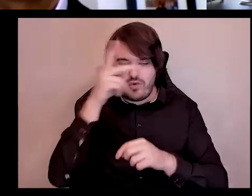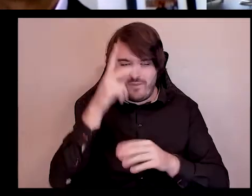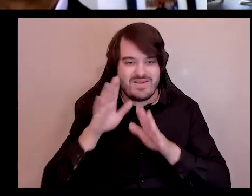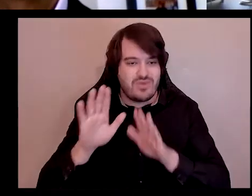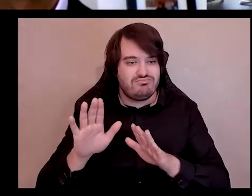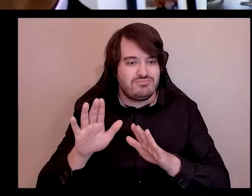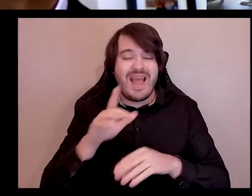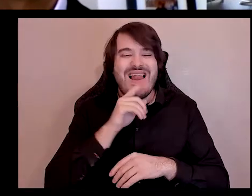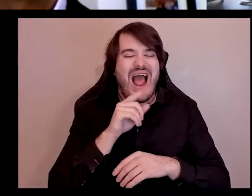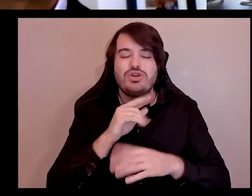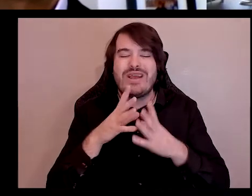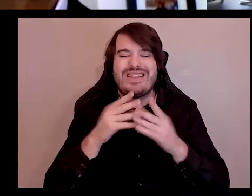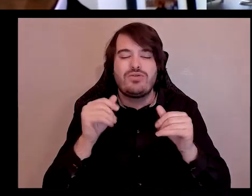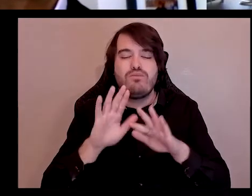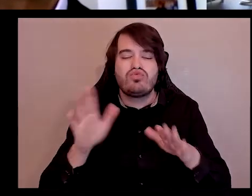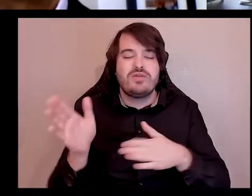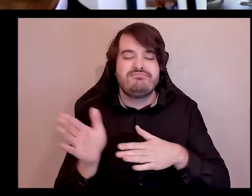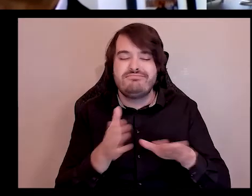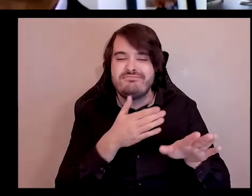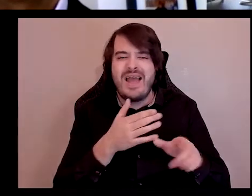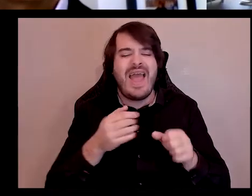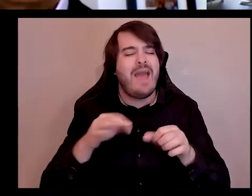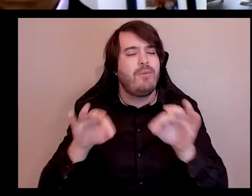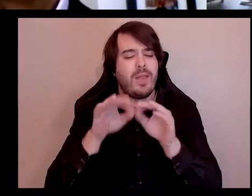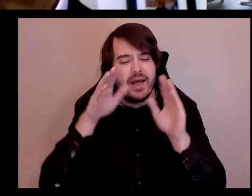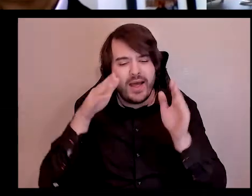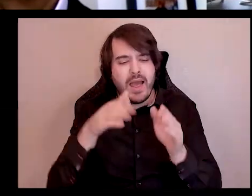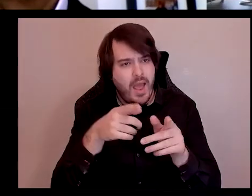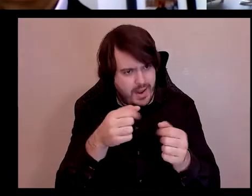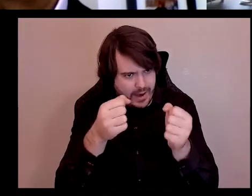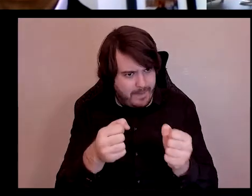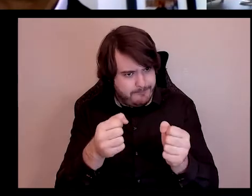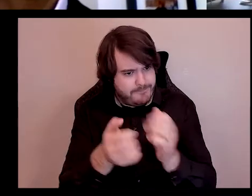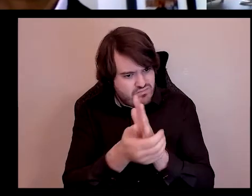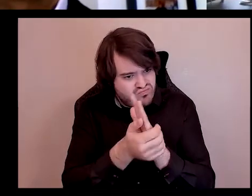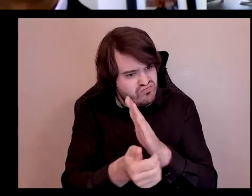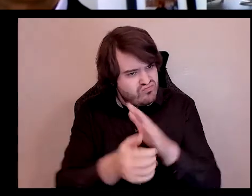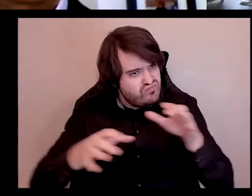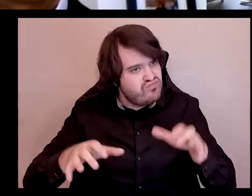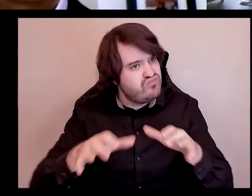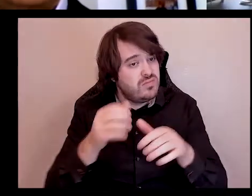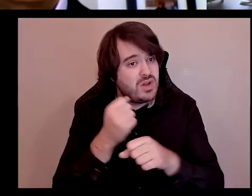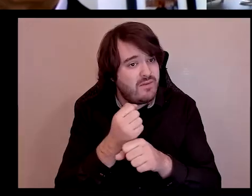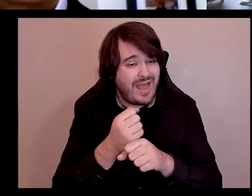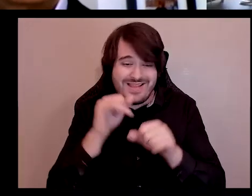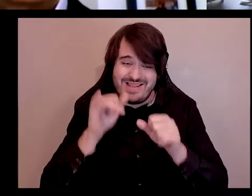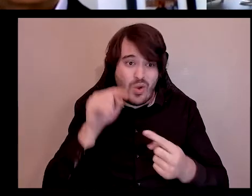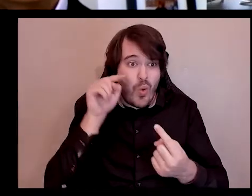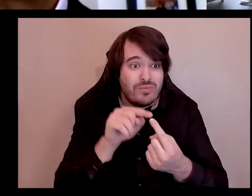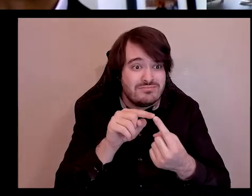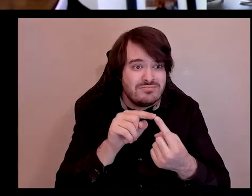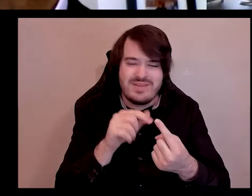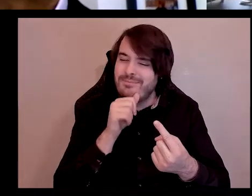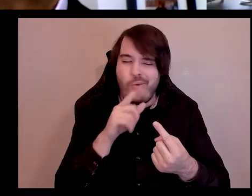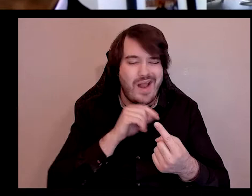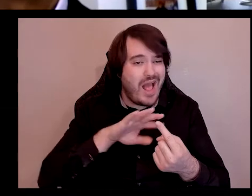ans à l'époque et il était vieux. Il était vieux dans ma tête. Alors aujourd'hui, on est appelé à changer cette situation.